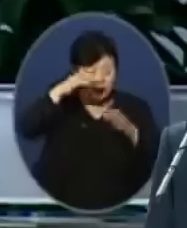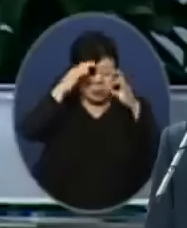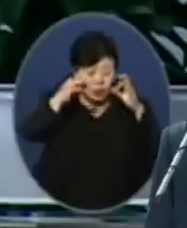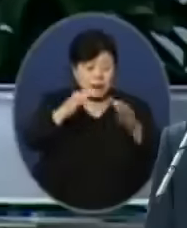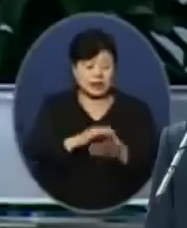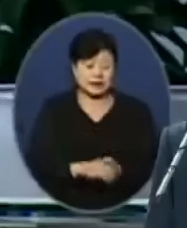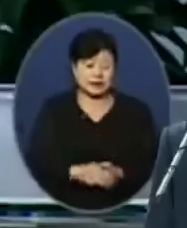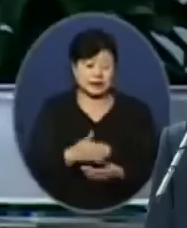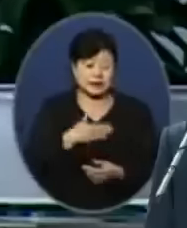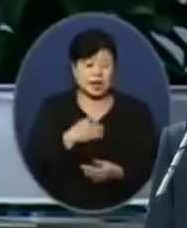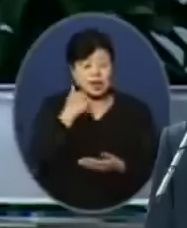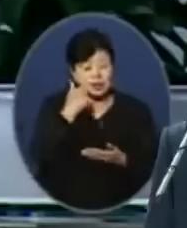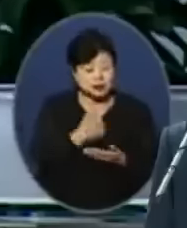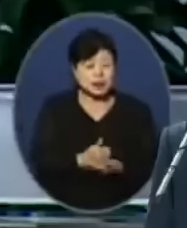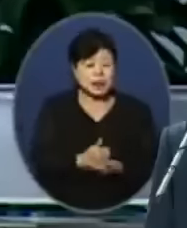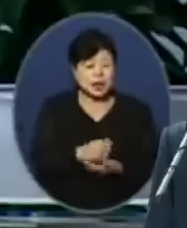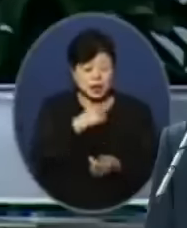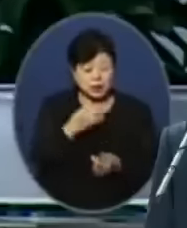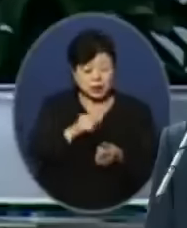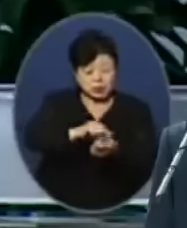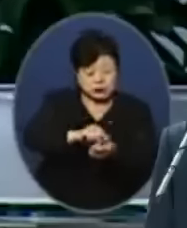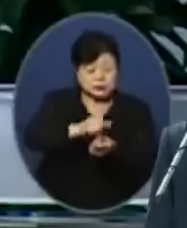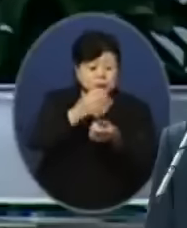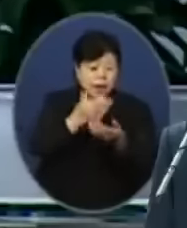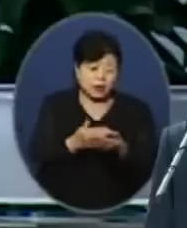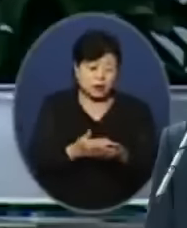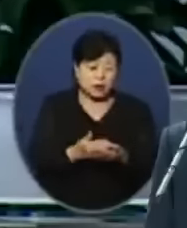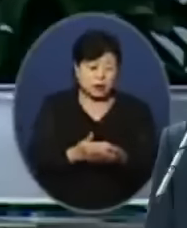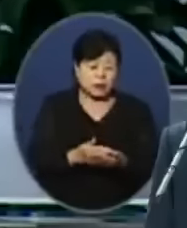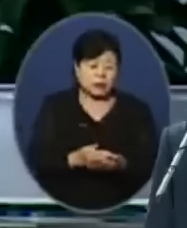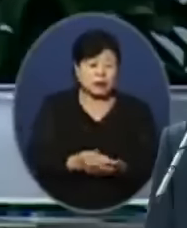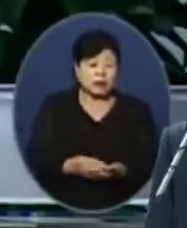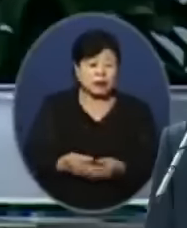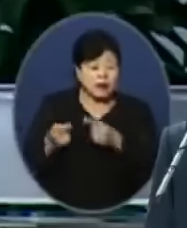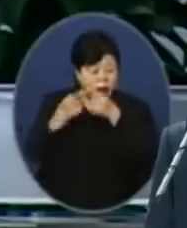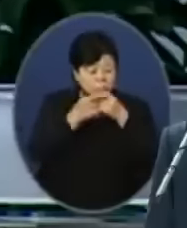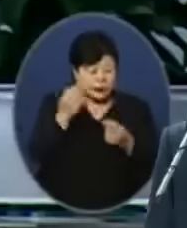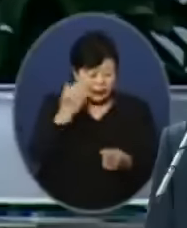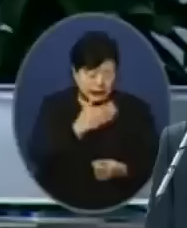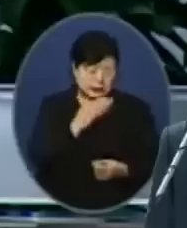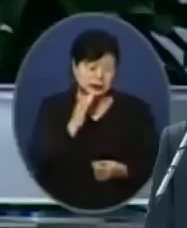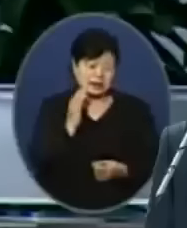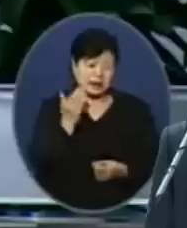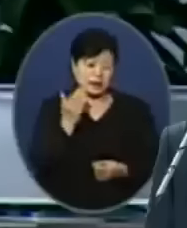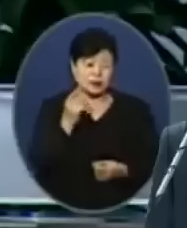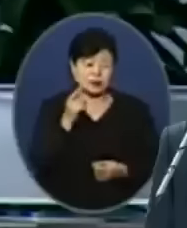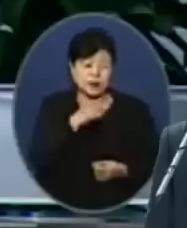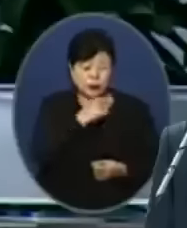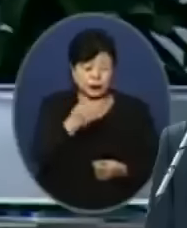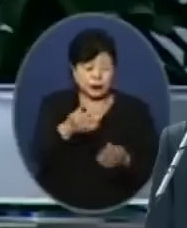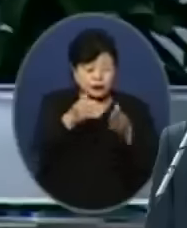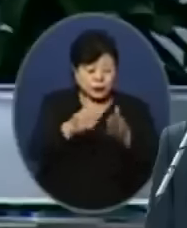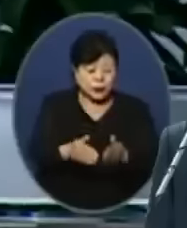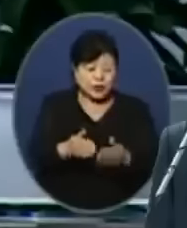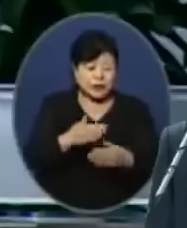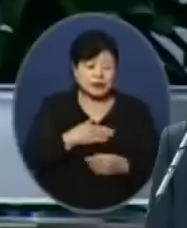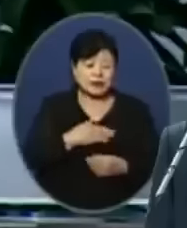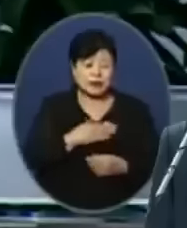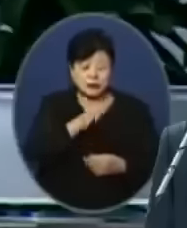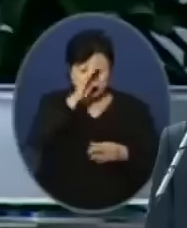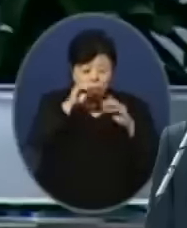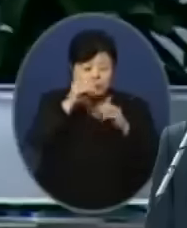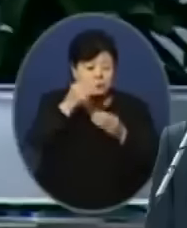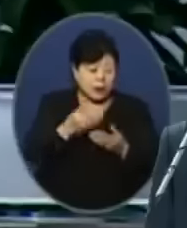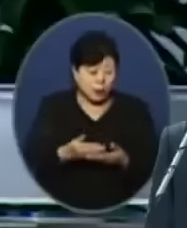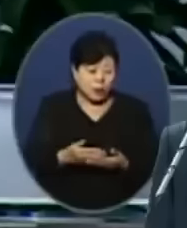말합니다. 내 죄가 저 보혈로 씻음받고 허물이 정하게 되었다. 저 보혈을 통하여 내 병이 고침을